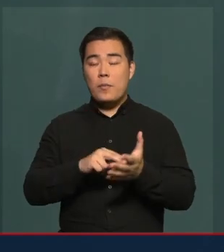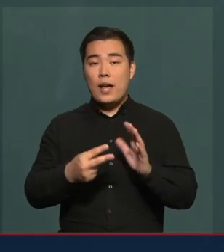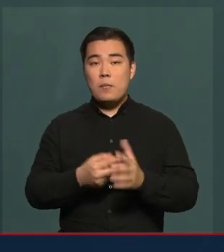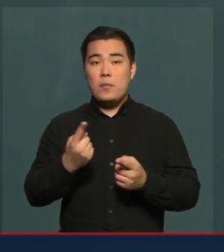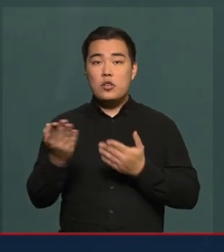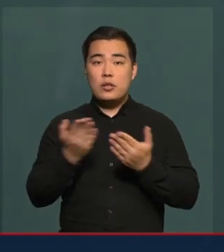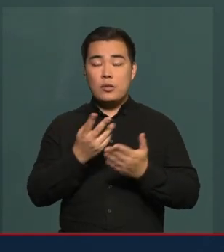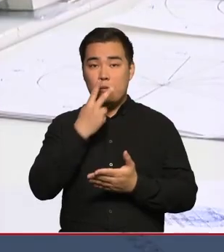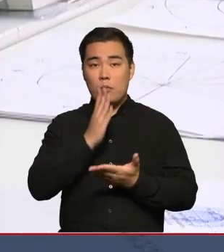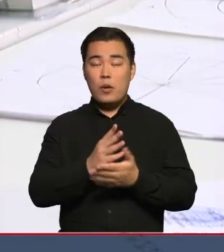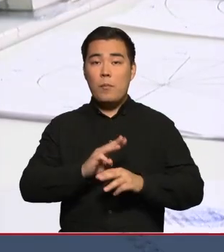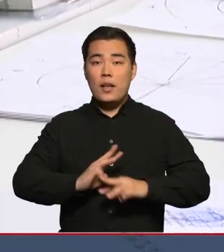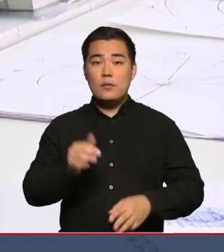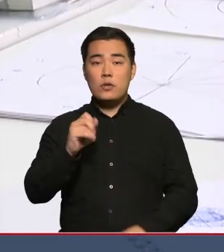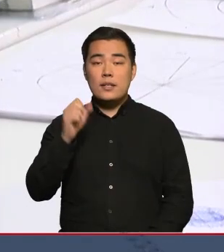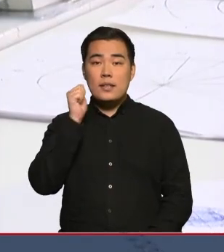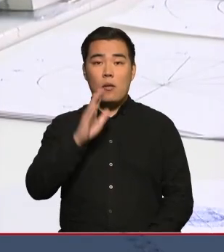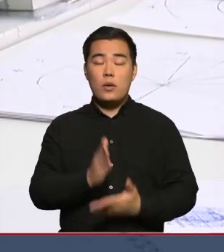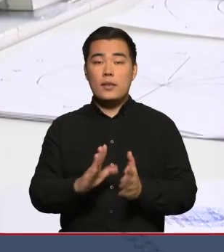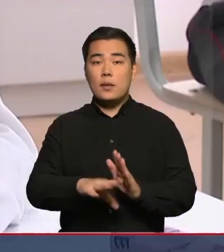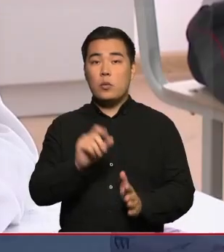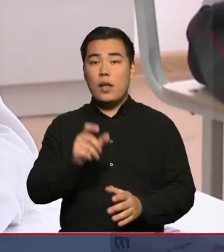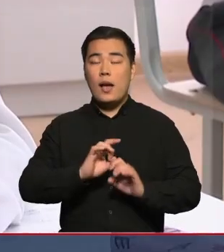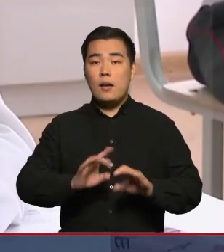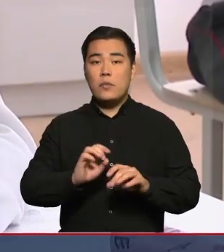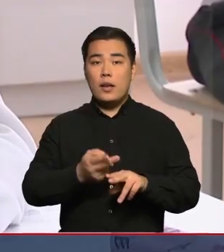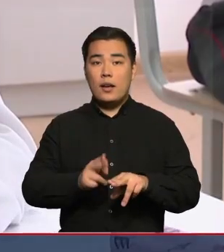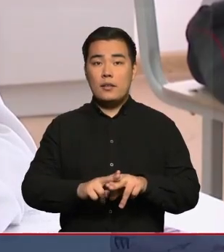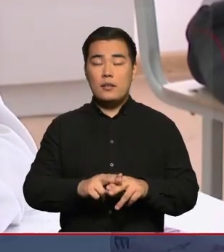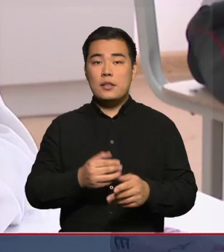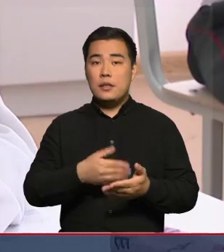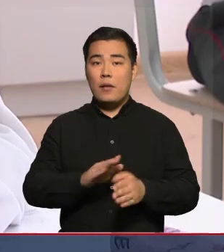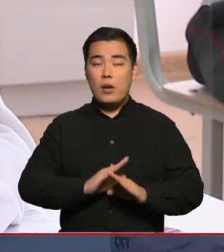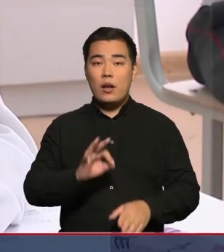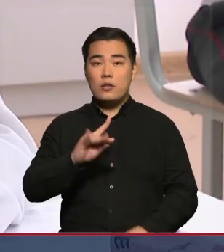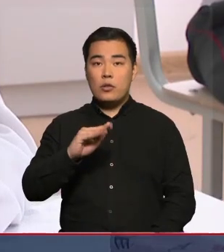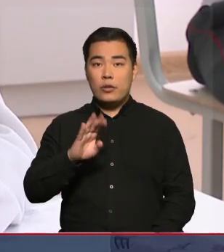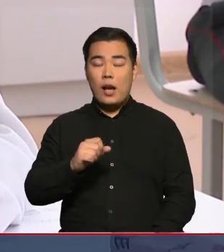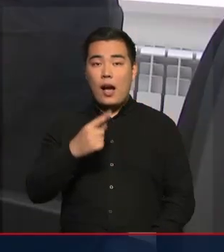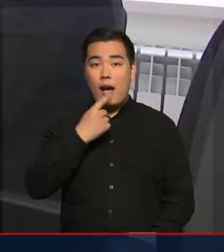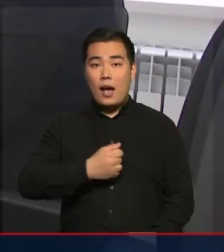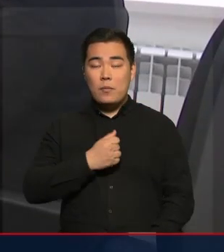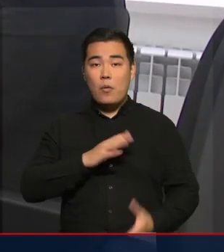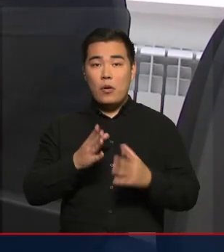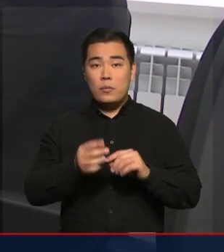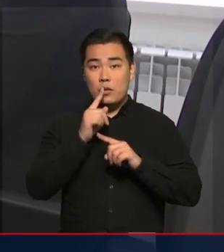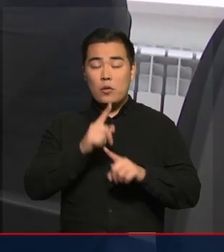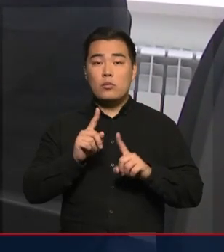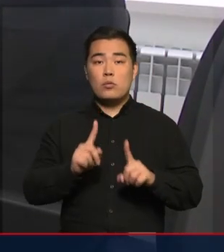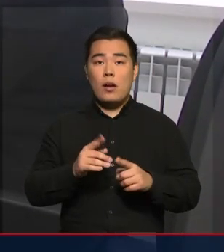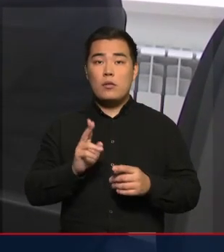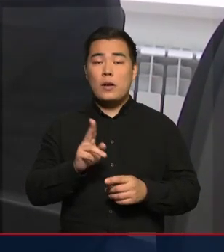чтении рассмотрят в Мажилисе уже завтра. Депутаты объясняют, они не отвергают отсрочку от армии в принципе,